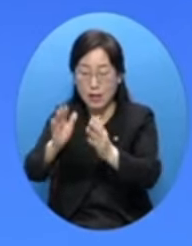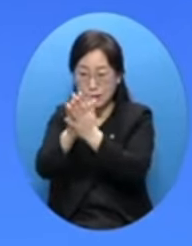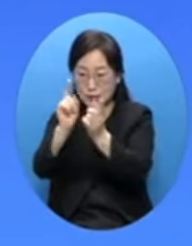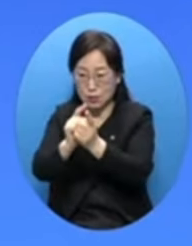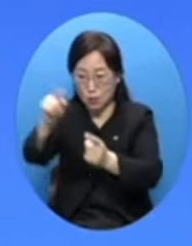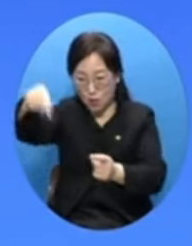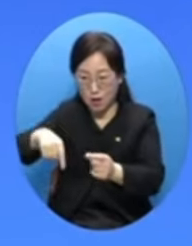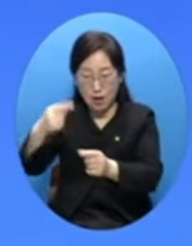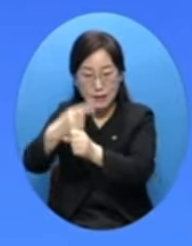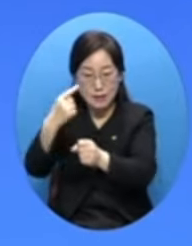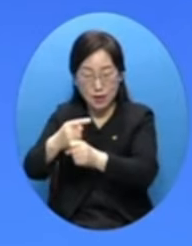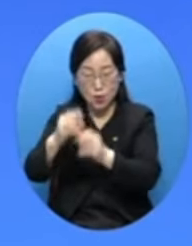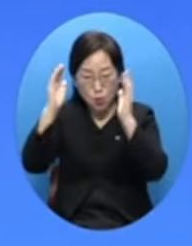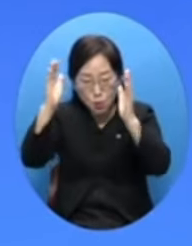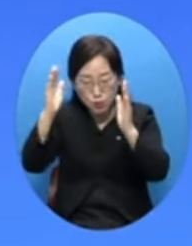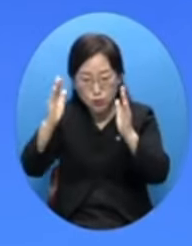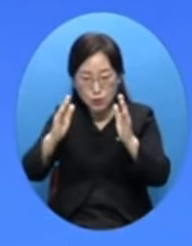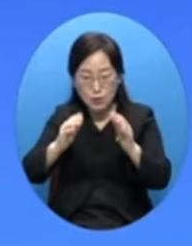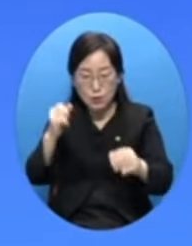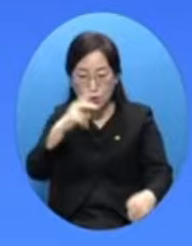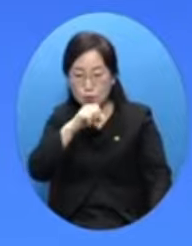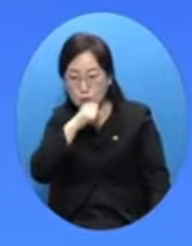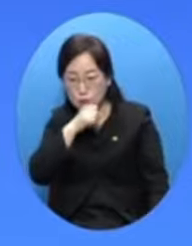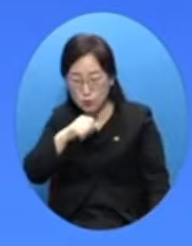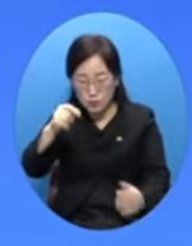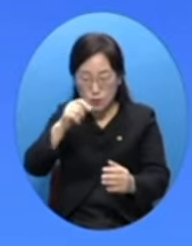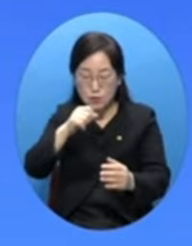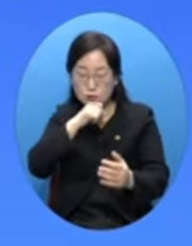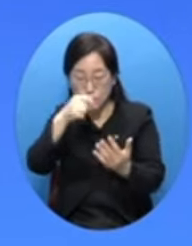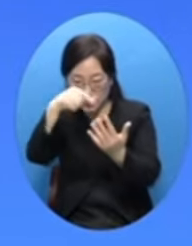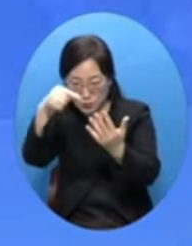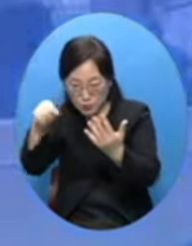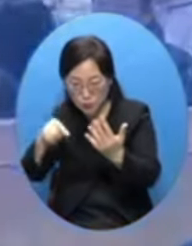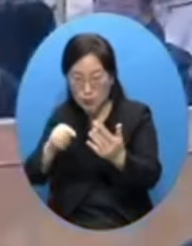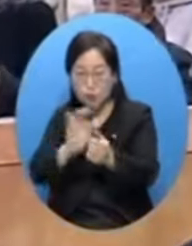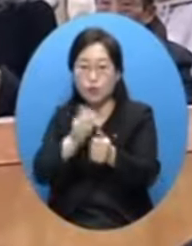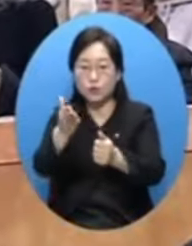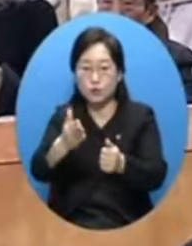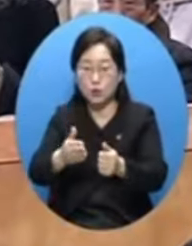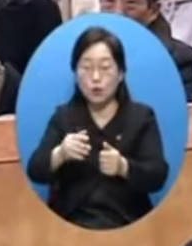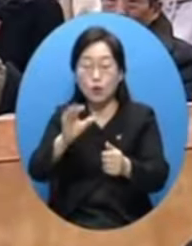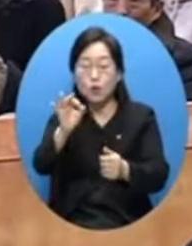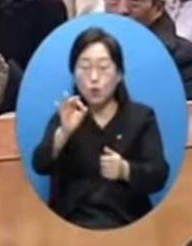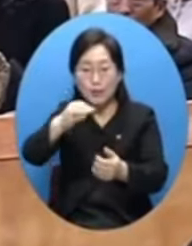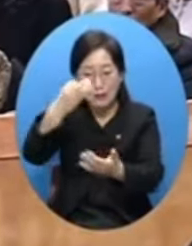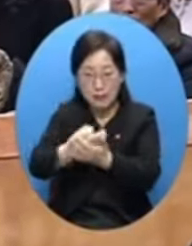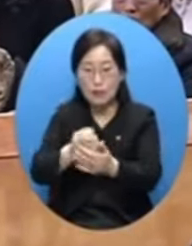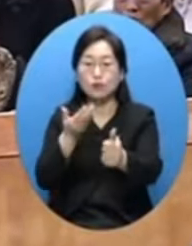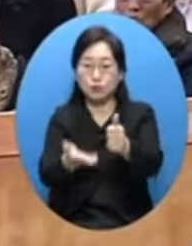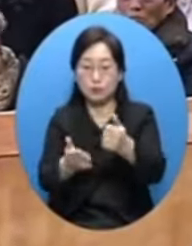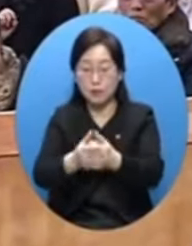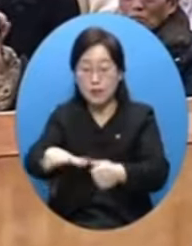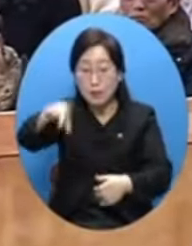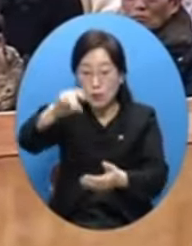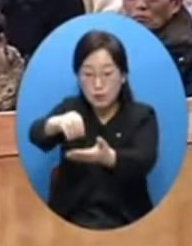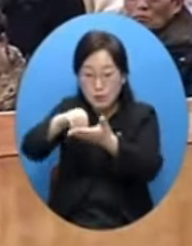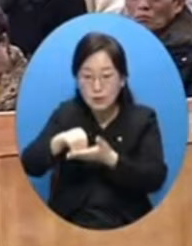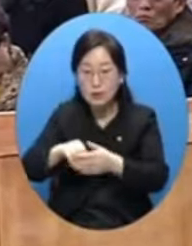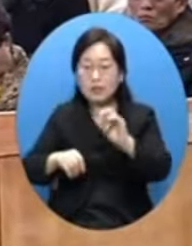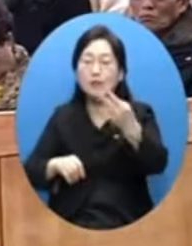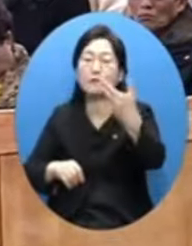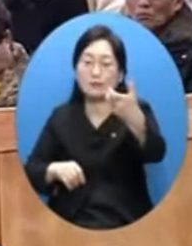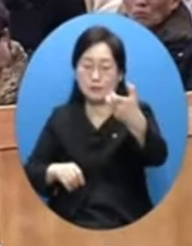하는 그 시스템을 도입했습니다 그리고 과외비는 반으로 깎아 줬습니다 그 첫해 수강생이 270명이